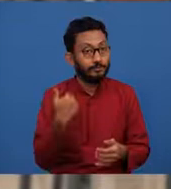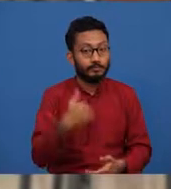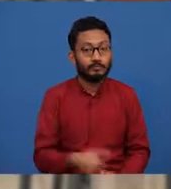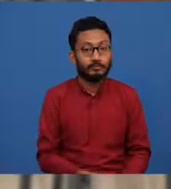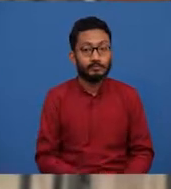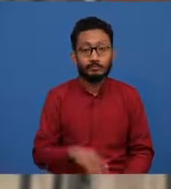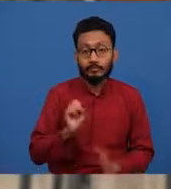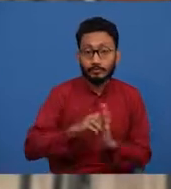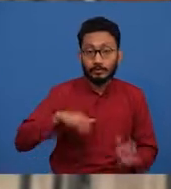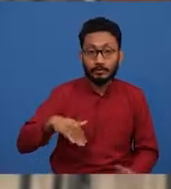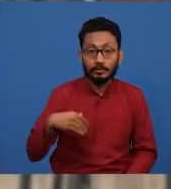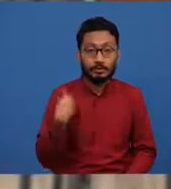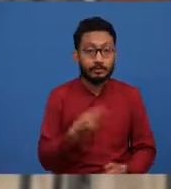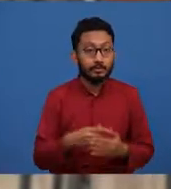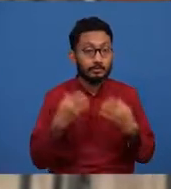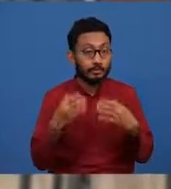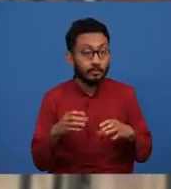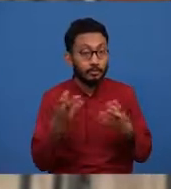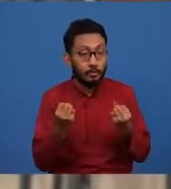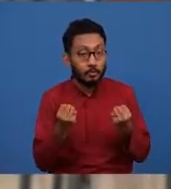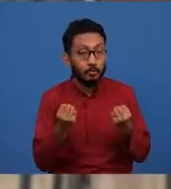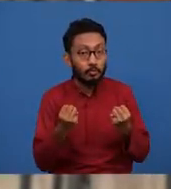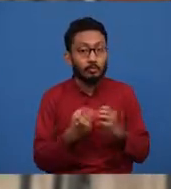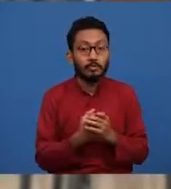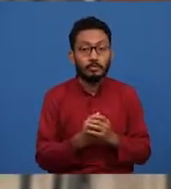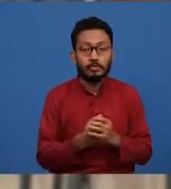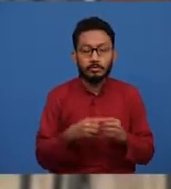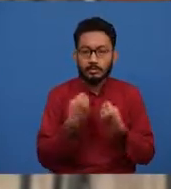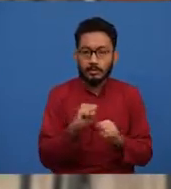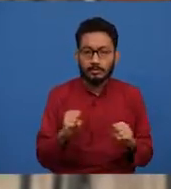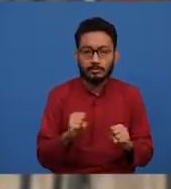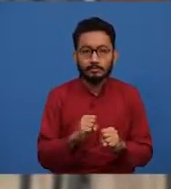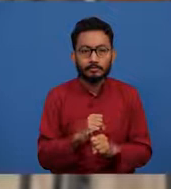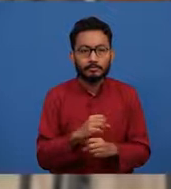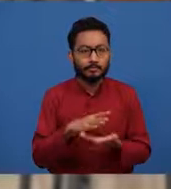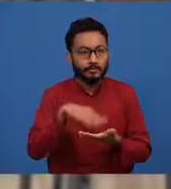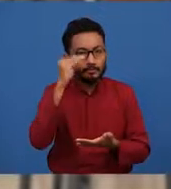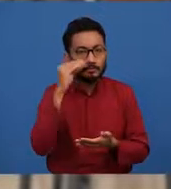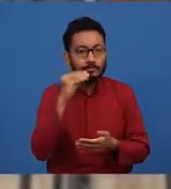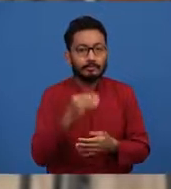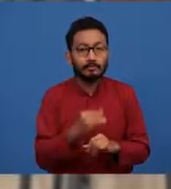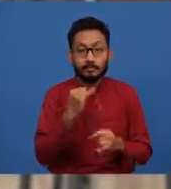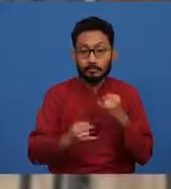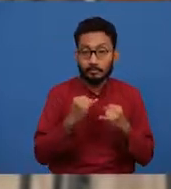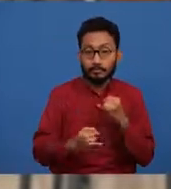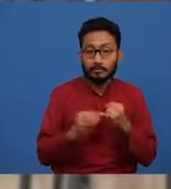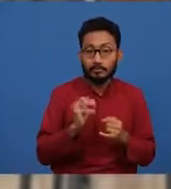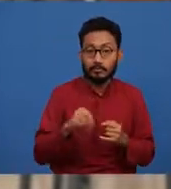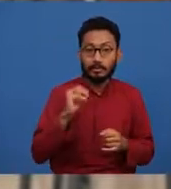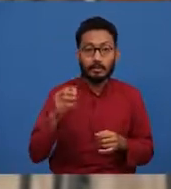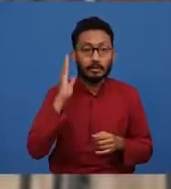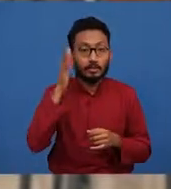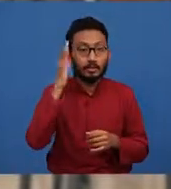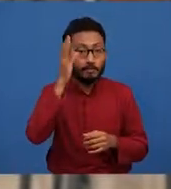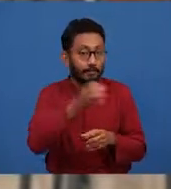belajar. Sebelum itu, cikgu harap setelah pelajaran ini berakhir,